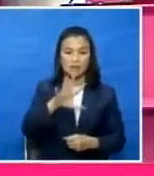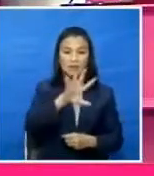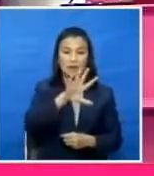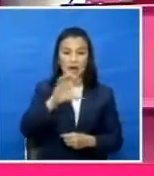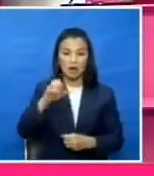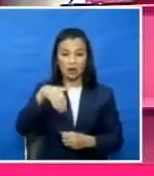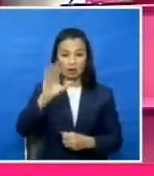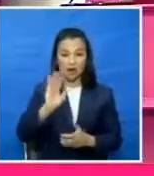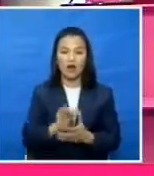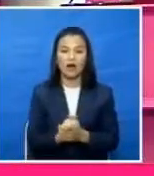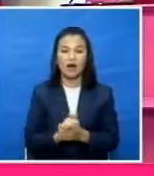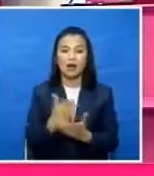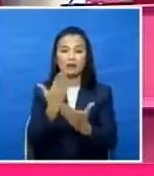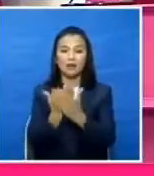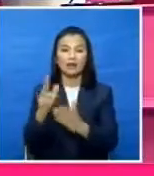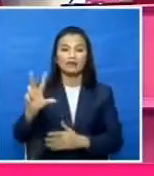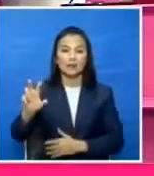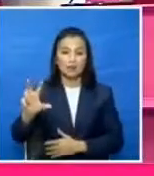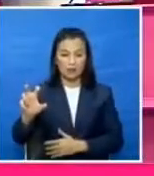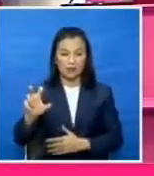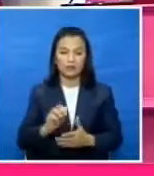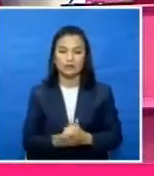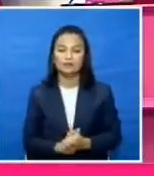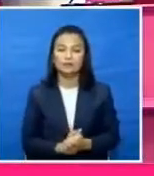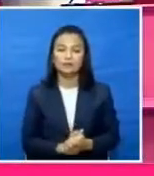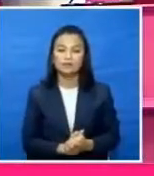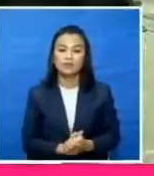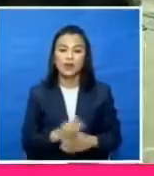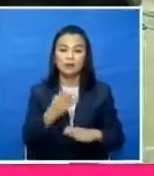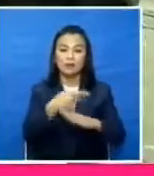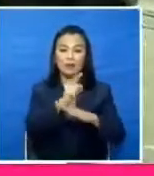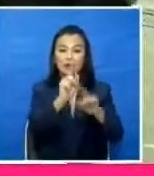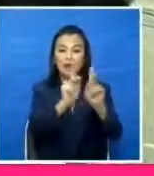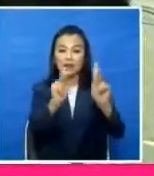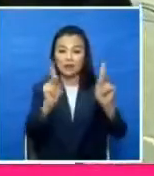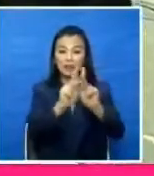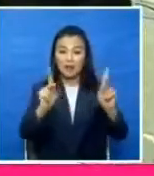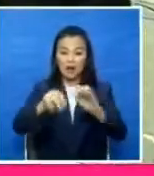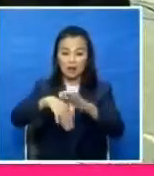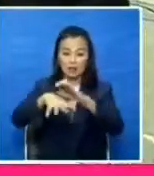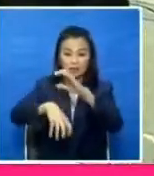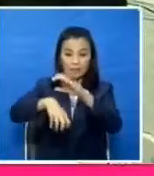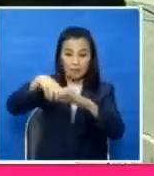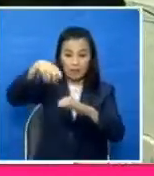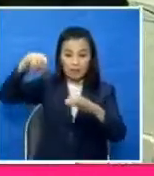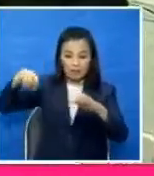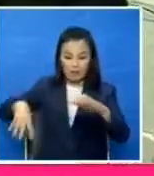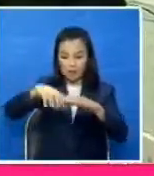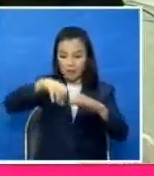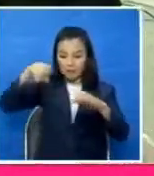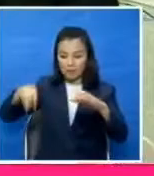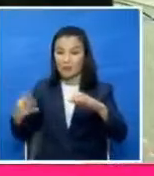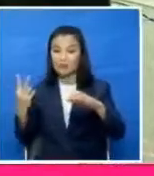35,276 อันดับอันดับละ300บาทโดยประธานกรรมการสุ่มจับลูกบอลแสดงหลักออก2หลัก